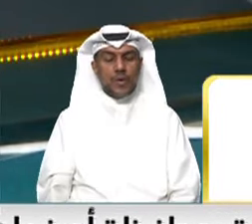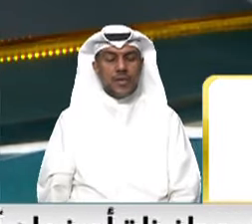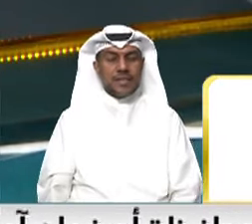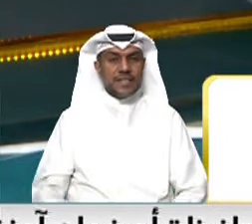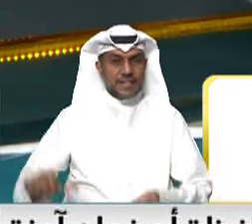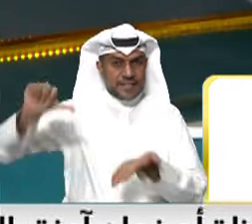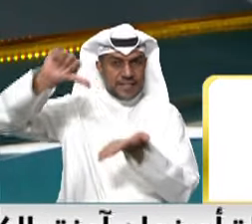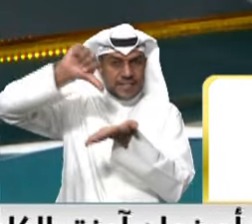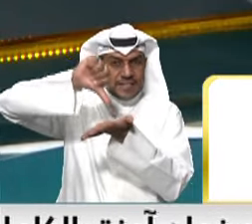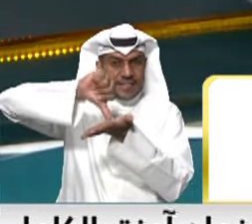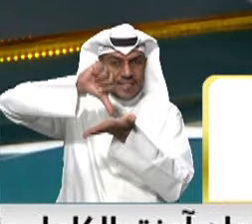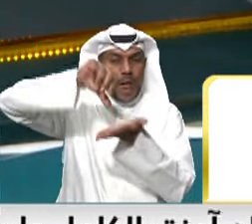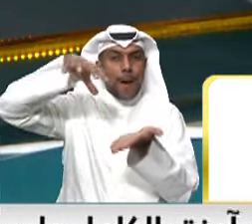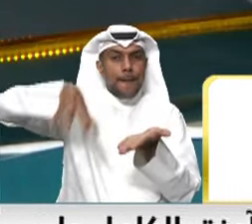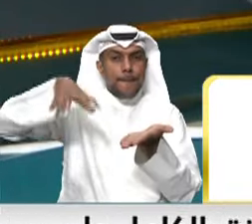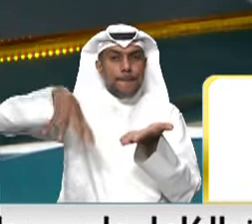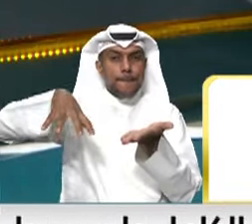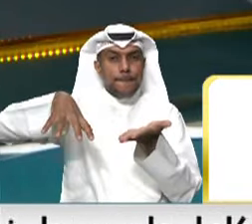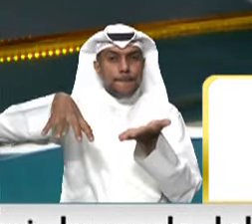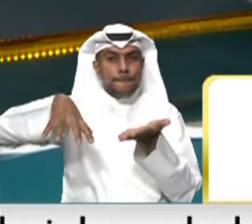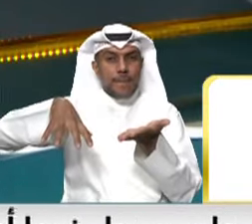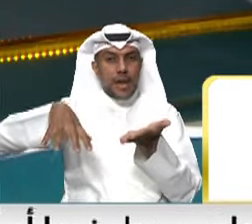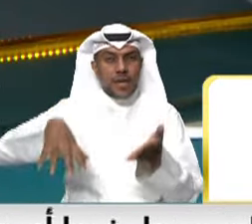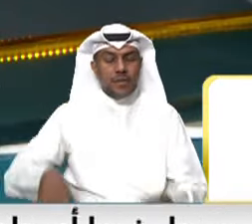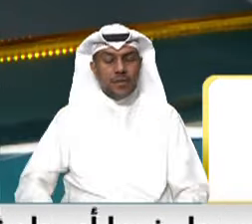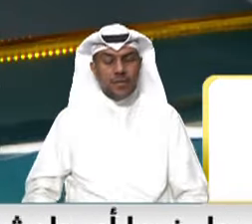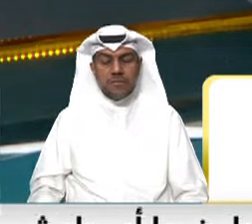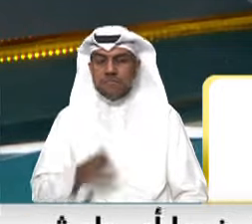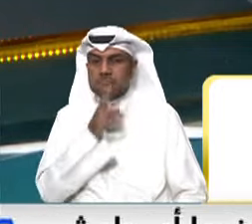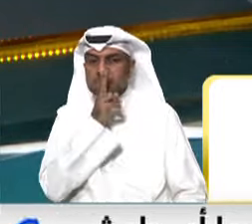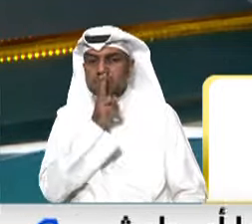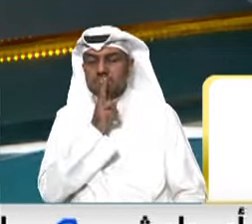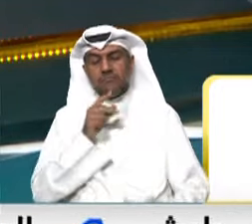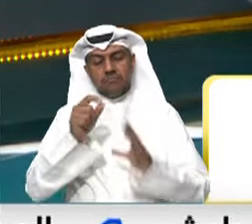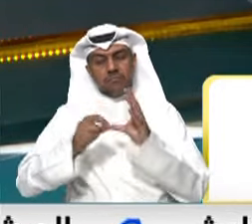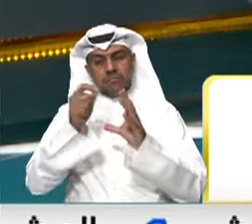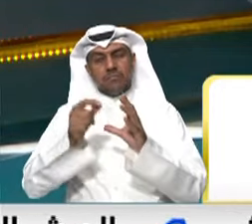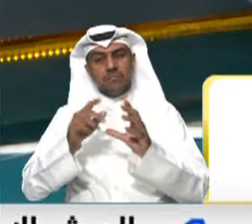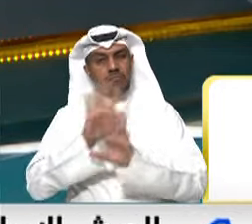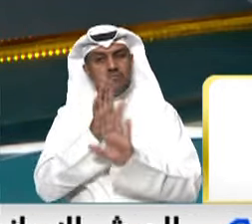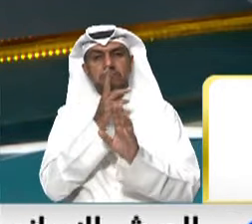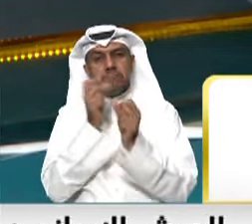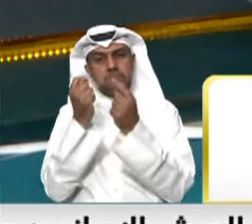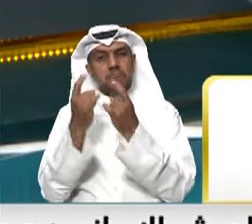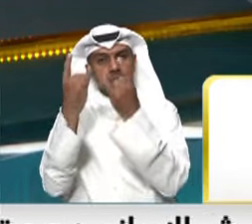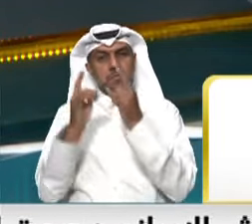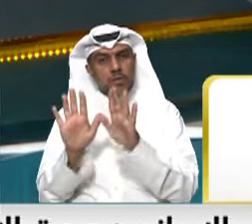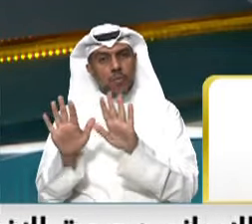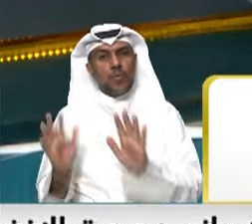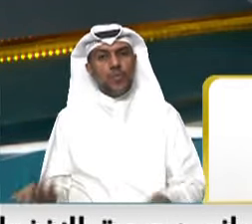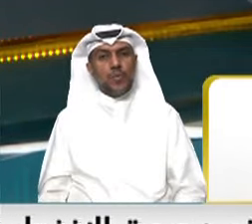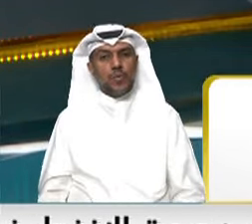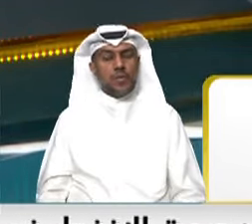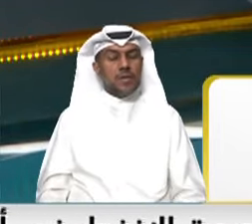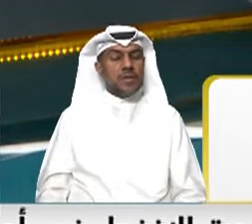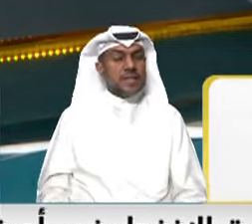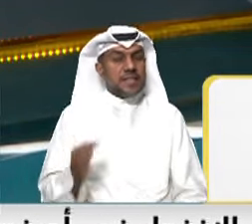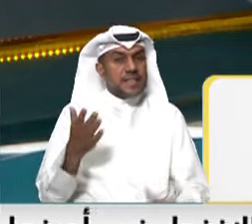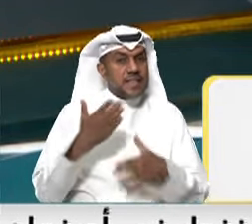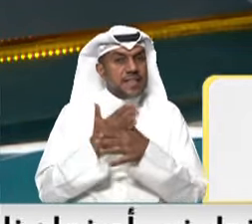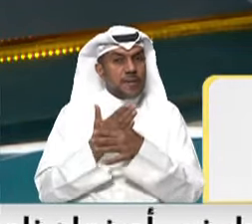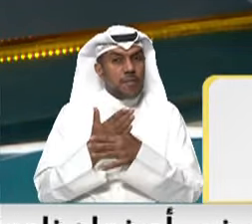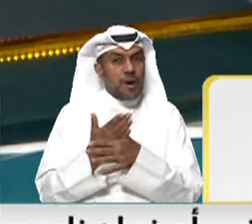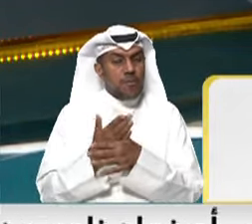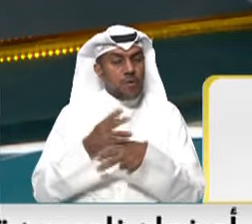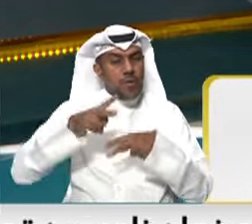الايرانيه بعد اعلان التلفزيون الرسمي الايراني سماع دوي انفجارات قويه في سماء محافظه